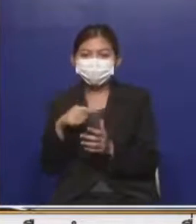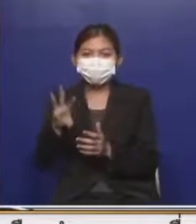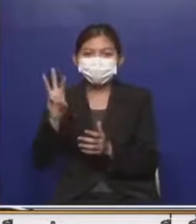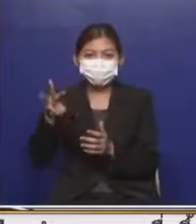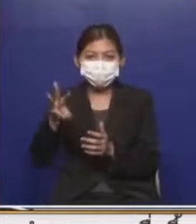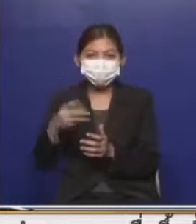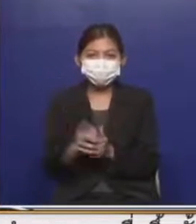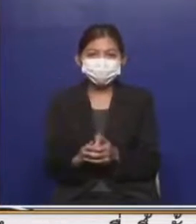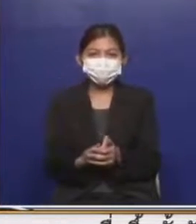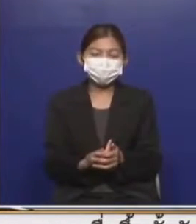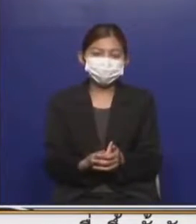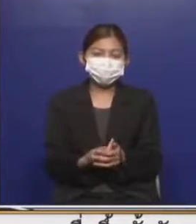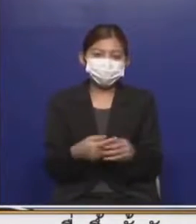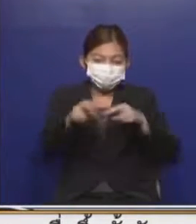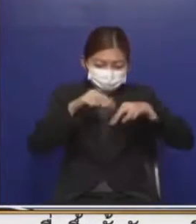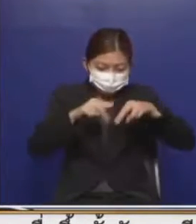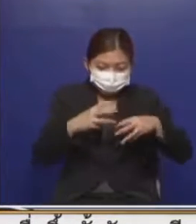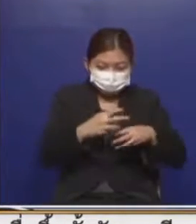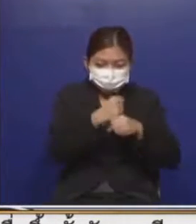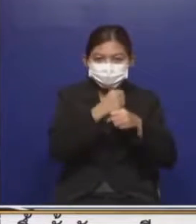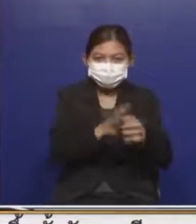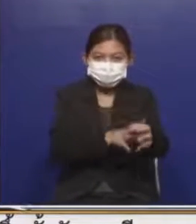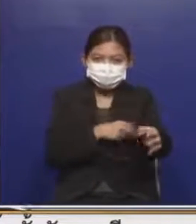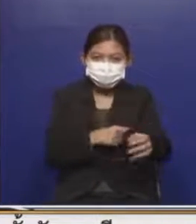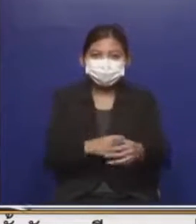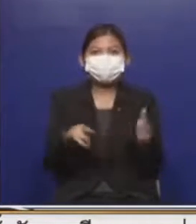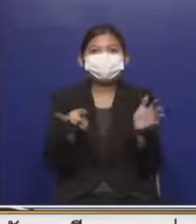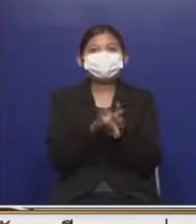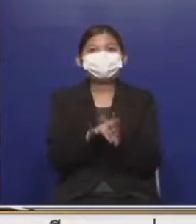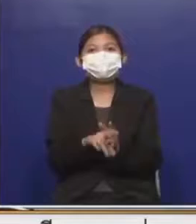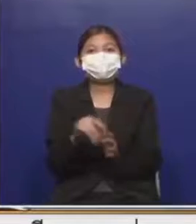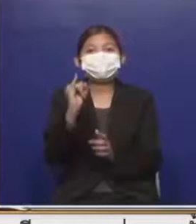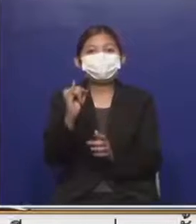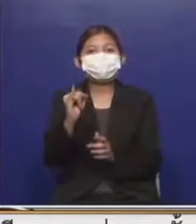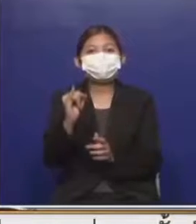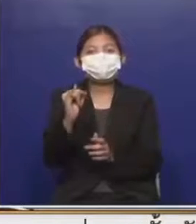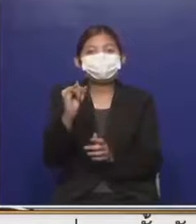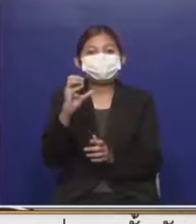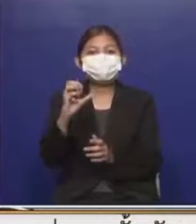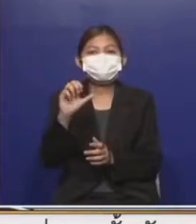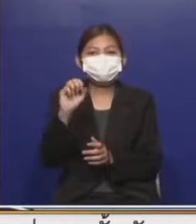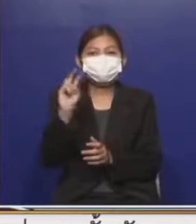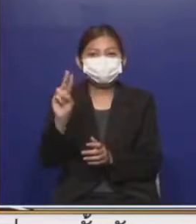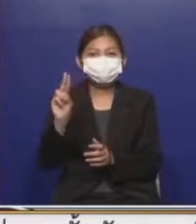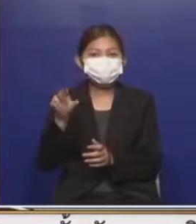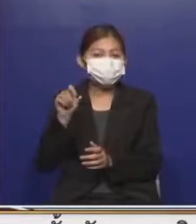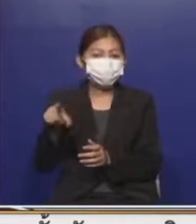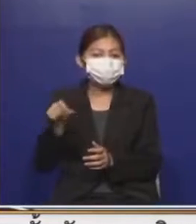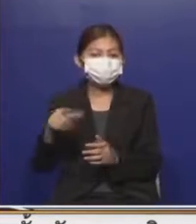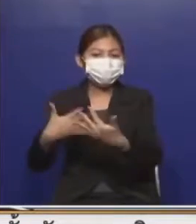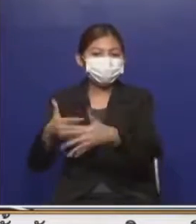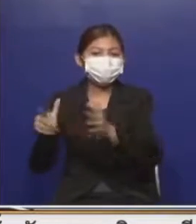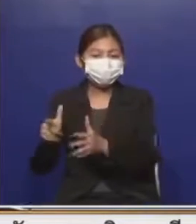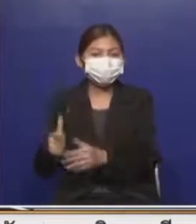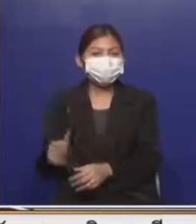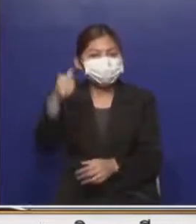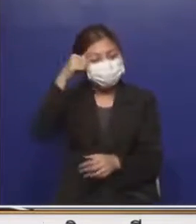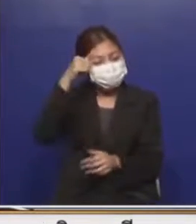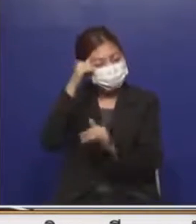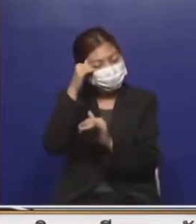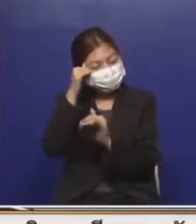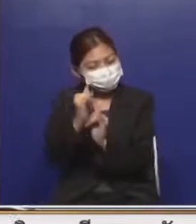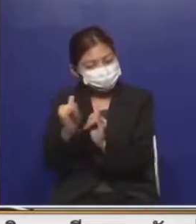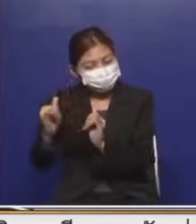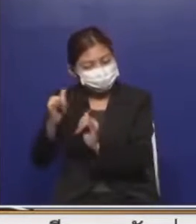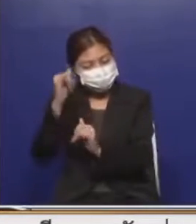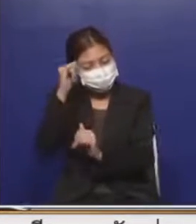วออกช้า ก็จ่ายญาช้า สุดทายต้องเข้าหอง ICU คืนละ 5-6,000นอนกี่คืนท่านมาทคูนเองได้เห็นจะ